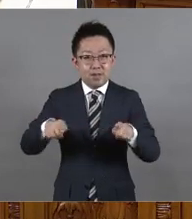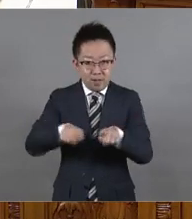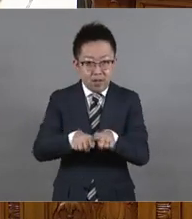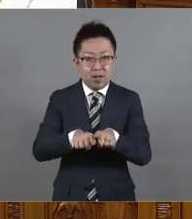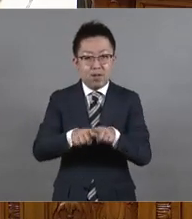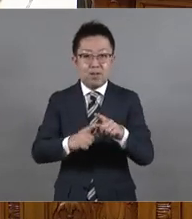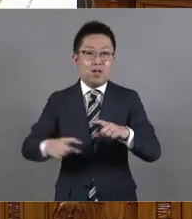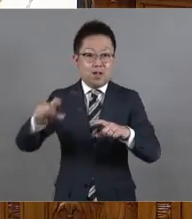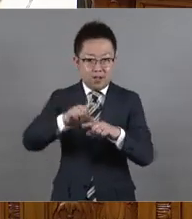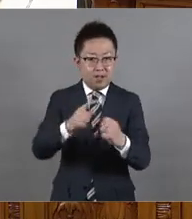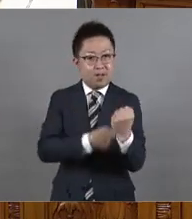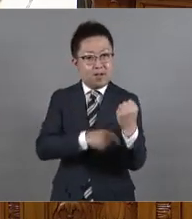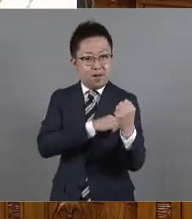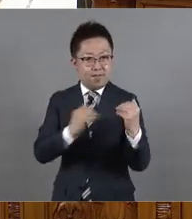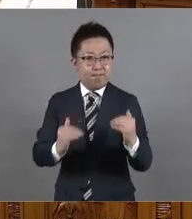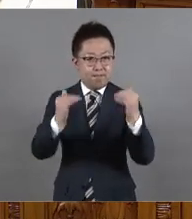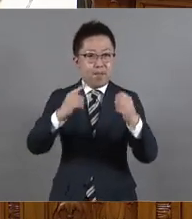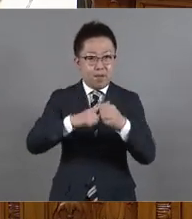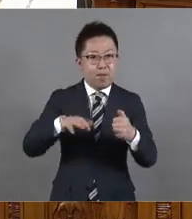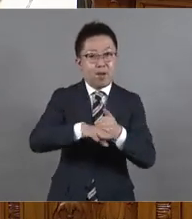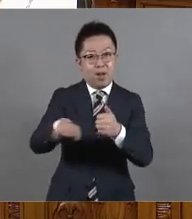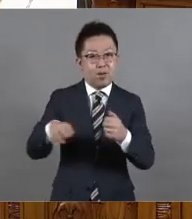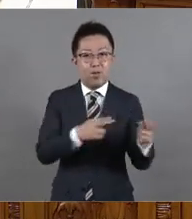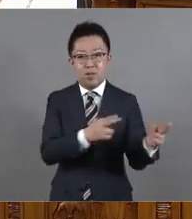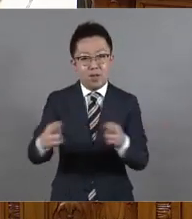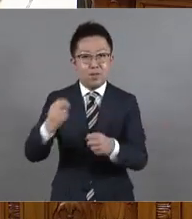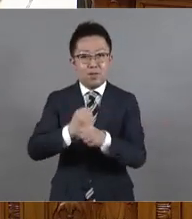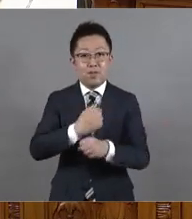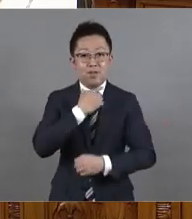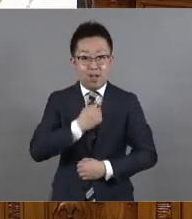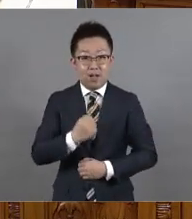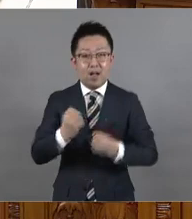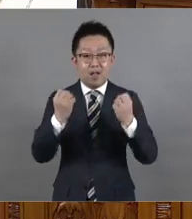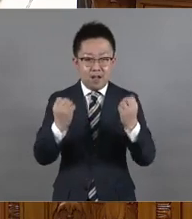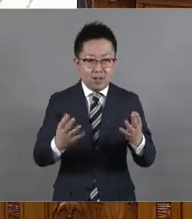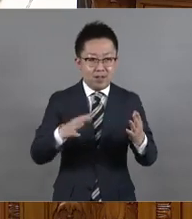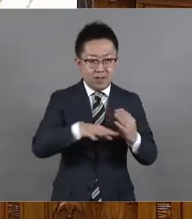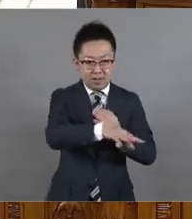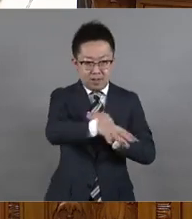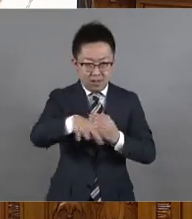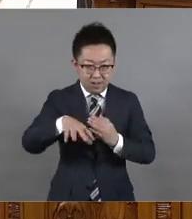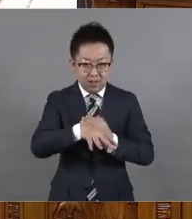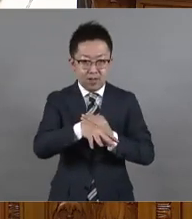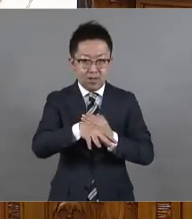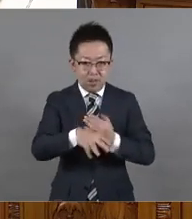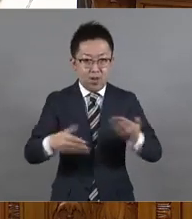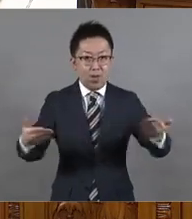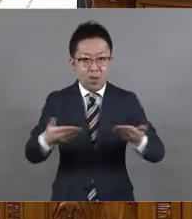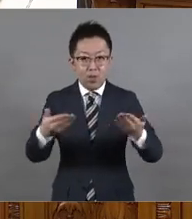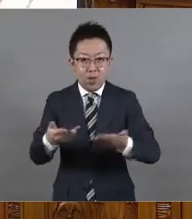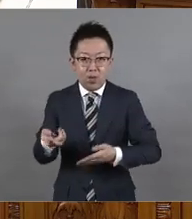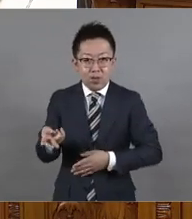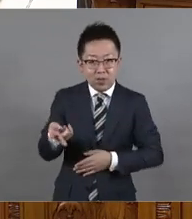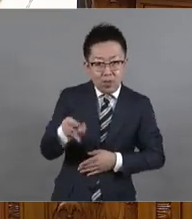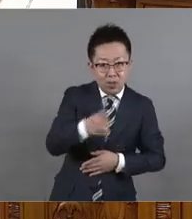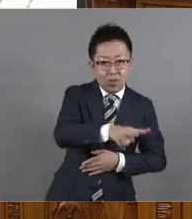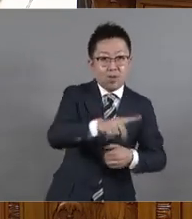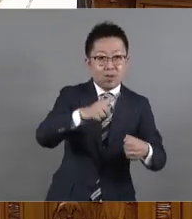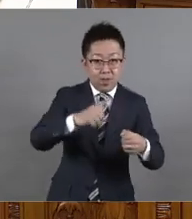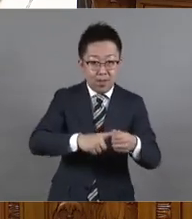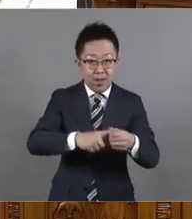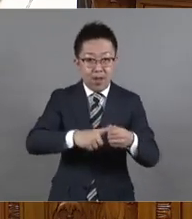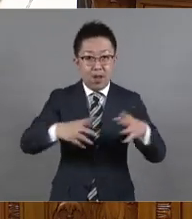ロール能力向上に取り組める環境整備新たな分野への円滑な労働移動の支援などパッケージとして